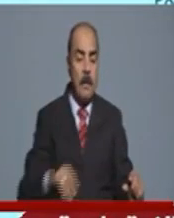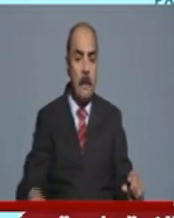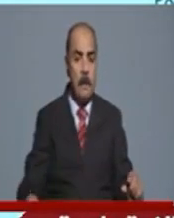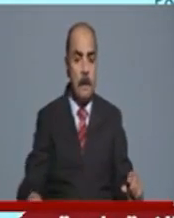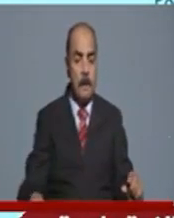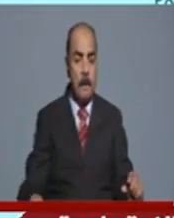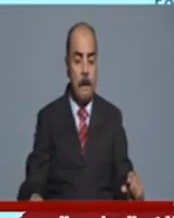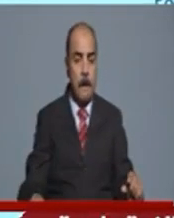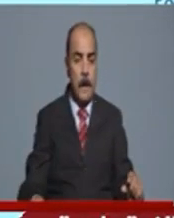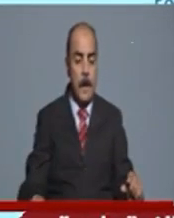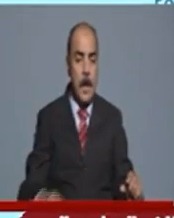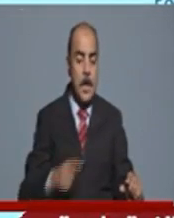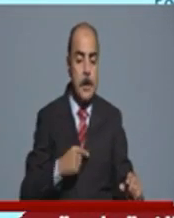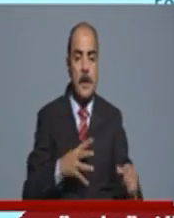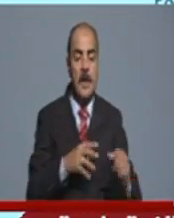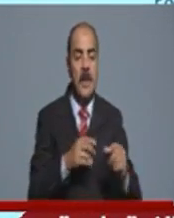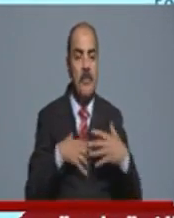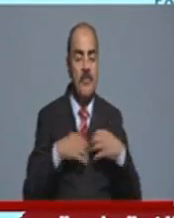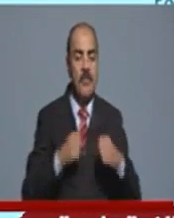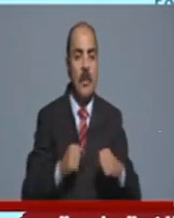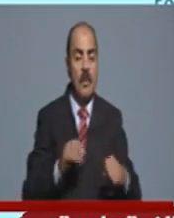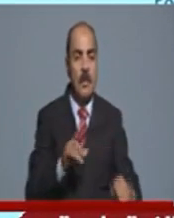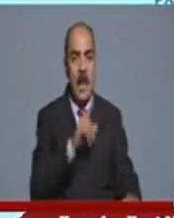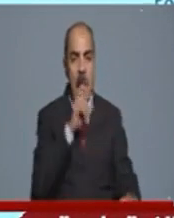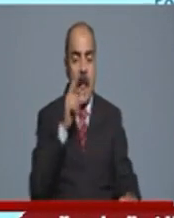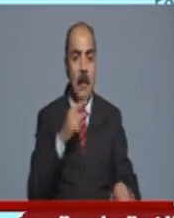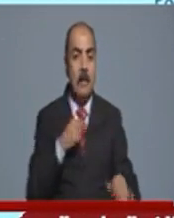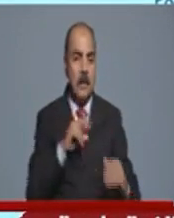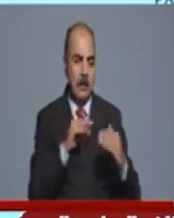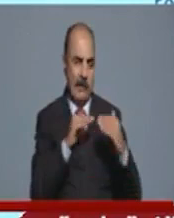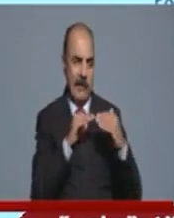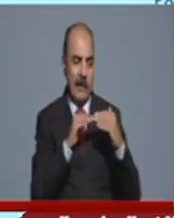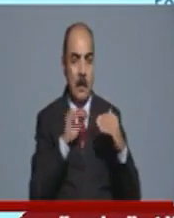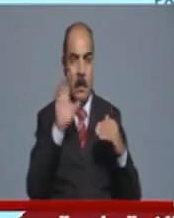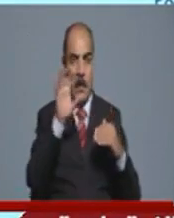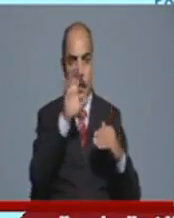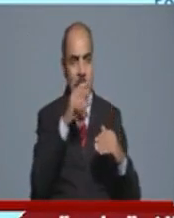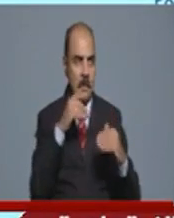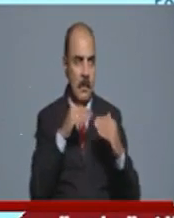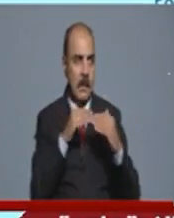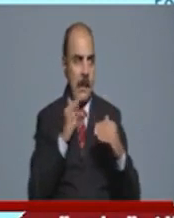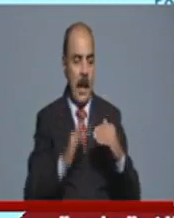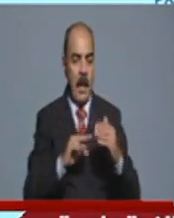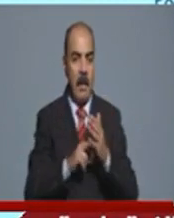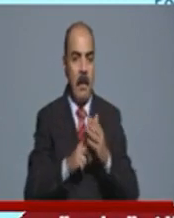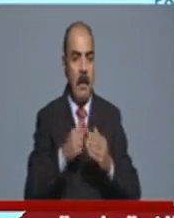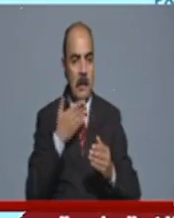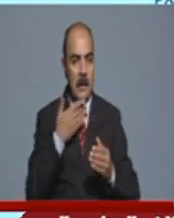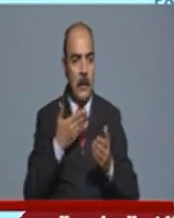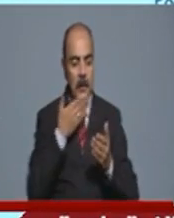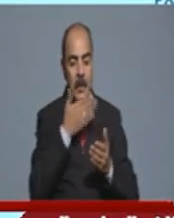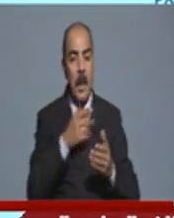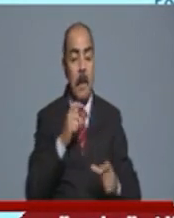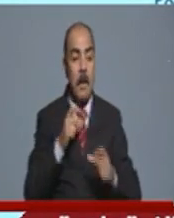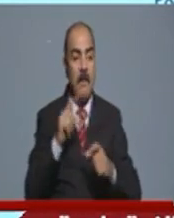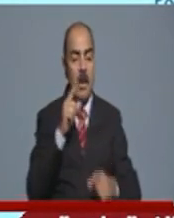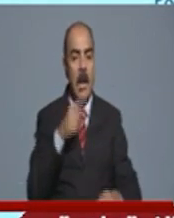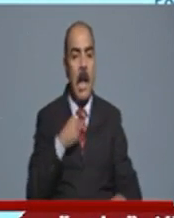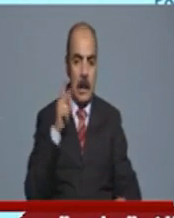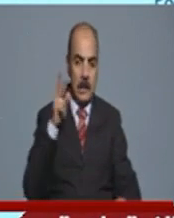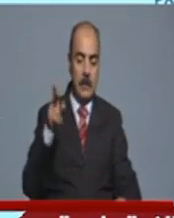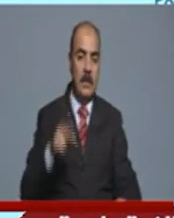فده تصنيفنا. طب احنا فين من ضمن تصنيف الدول اللي زينا في هذا التصنيف طبقا للبنك الدولي؟ احنا احسن منهم. احنا